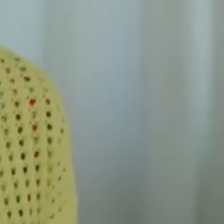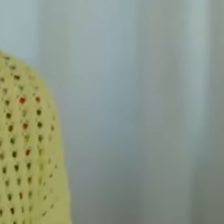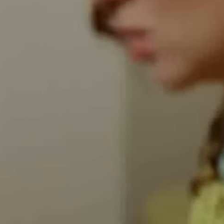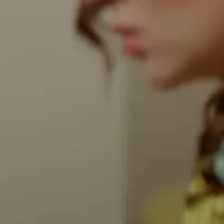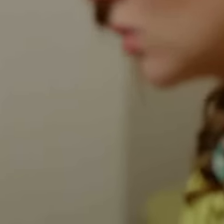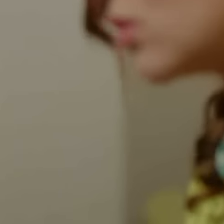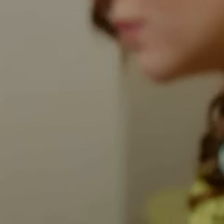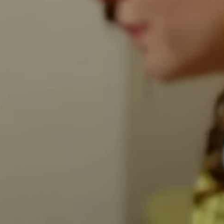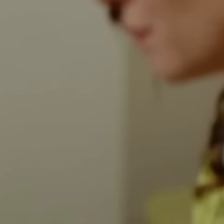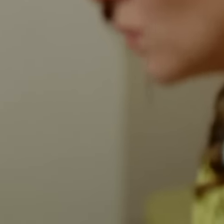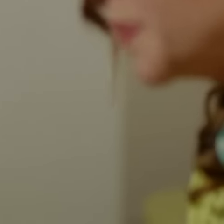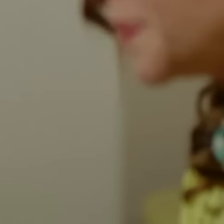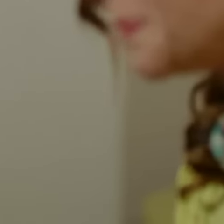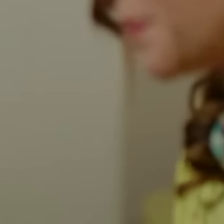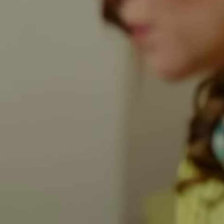salladı. Dudaklarını ısırıyor.